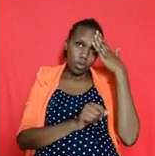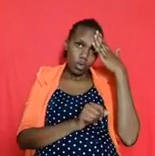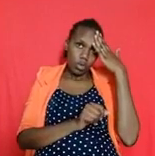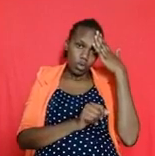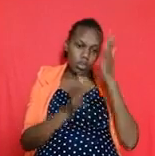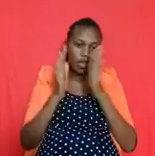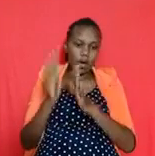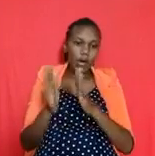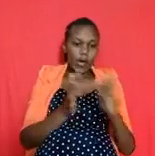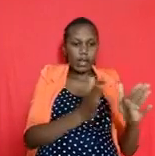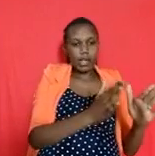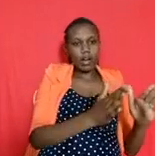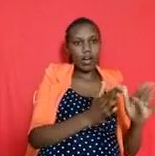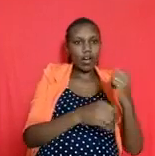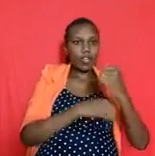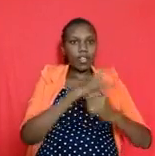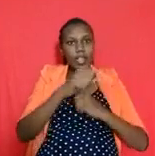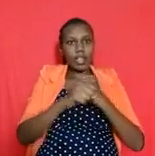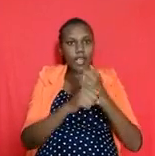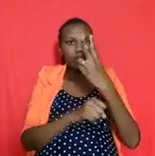matadilio ya mwaka wa